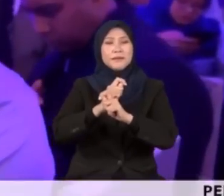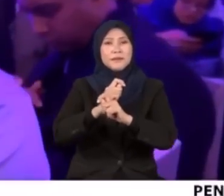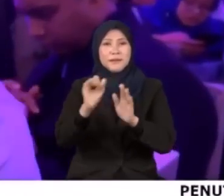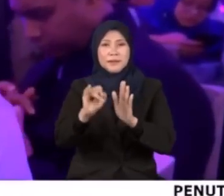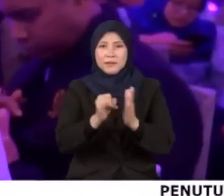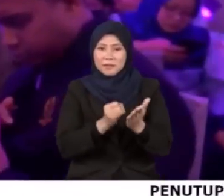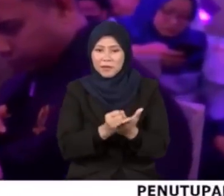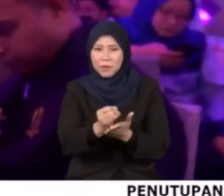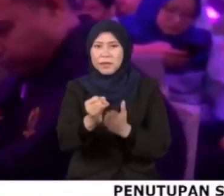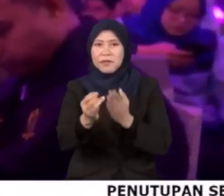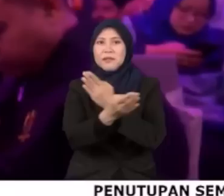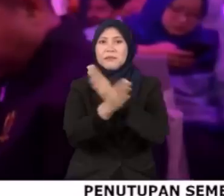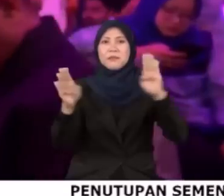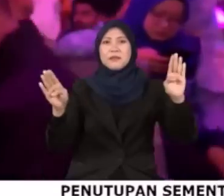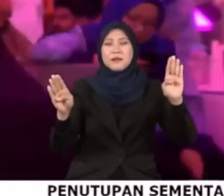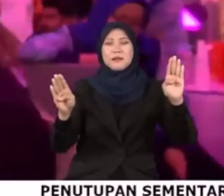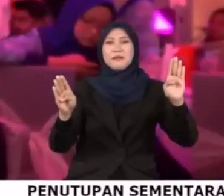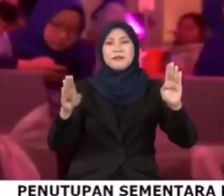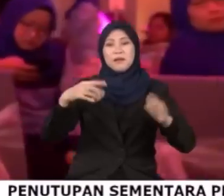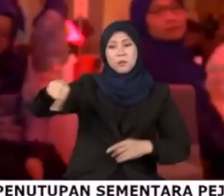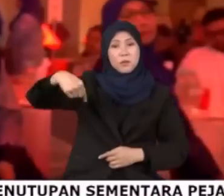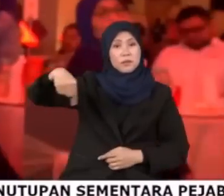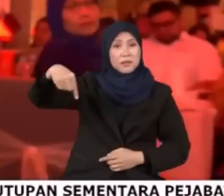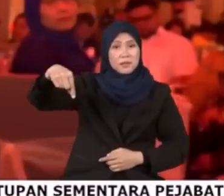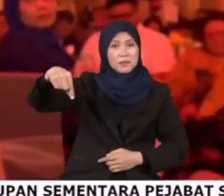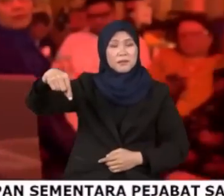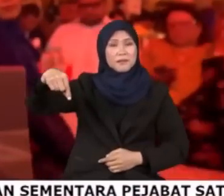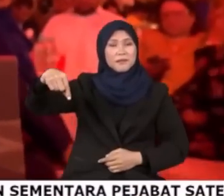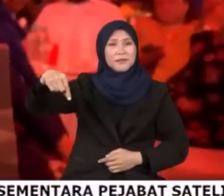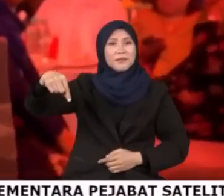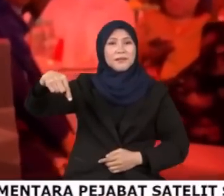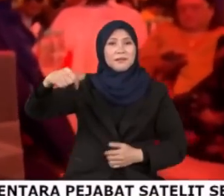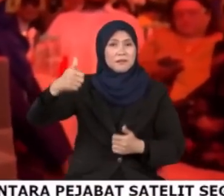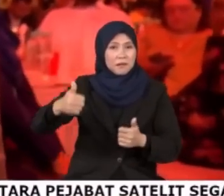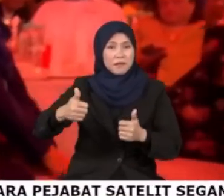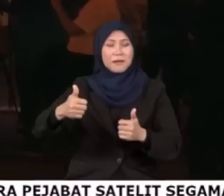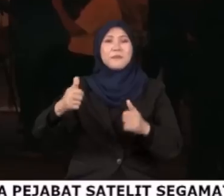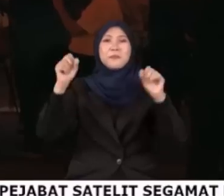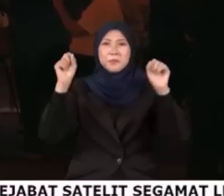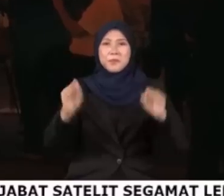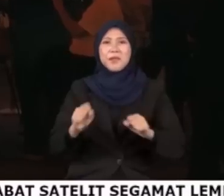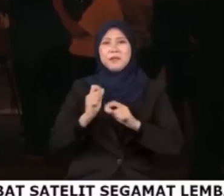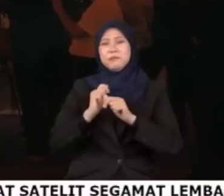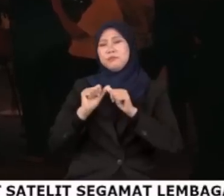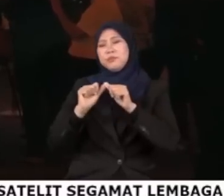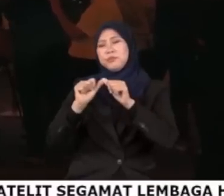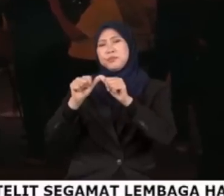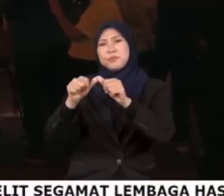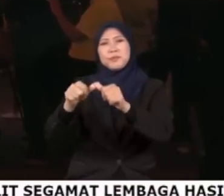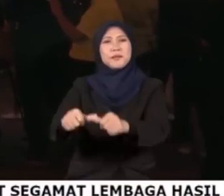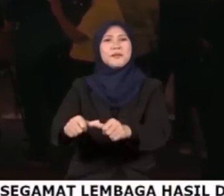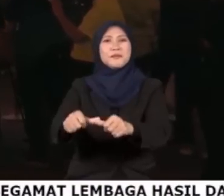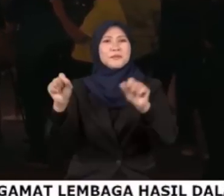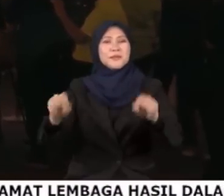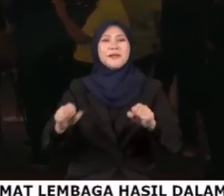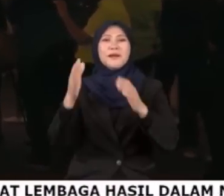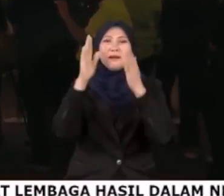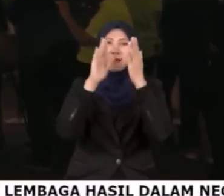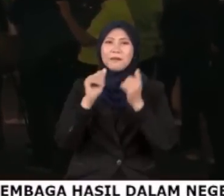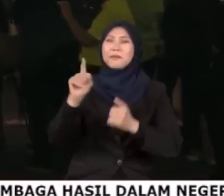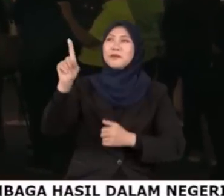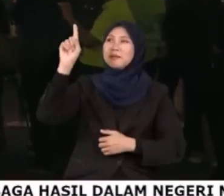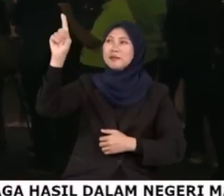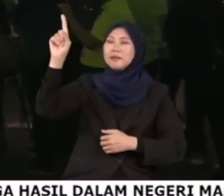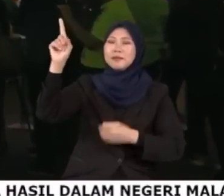integrity dia kebebasannya dan mutunya nampaknya mampu bertahan mudah-mudahan Allah ta'ala